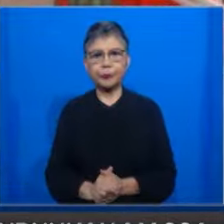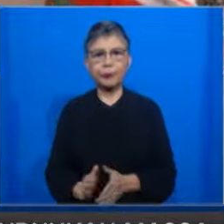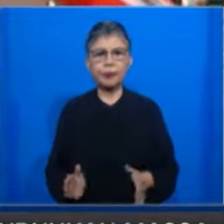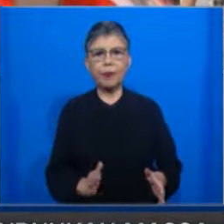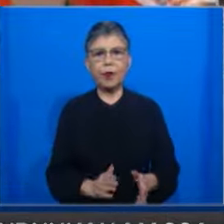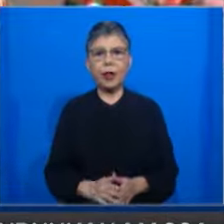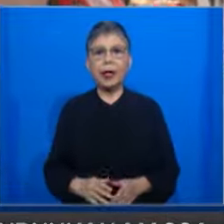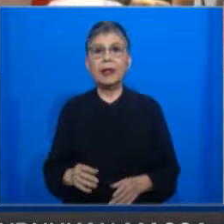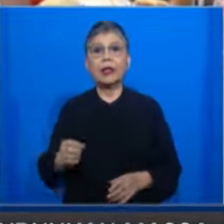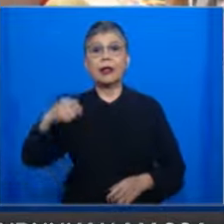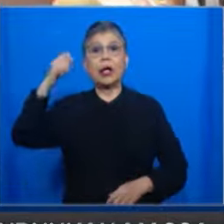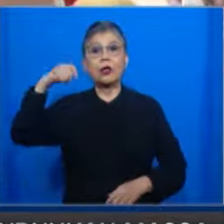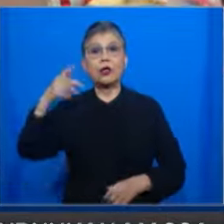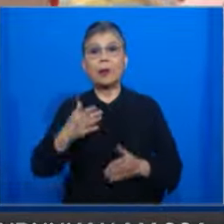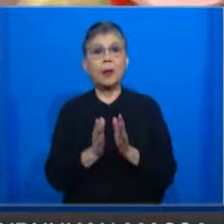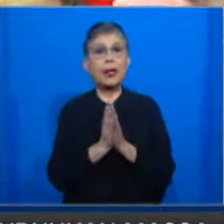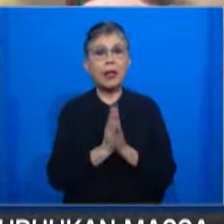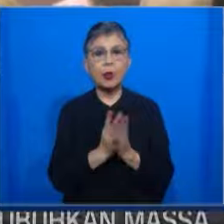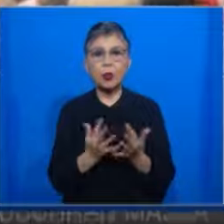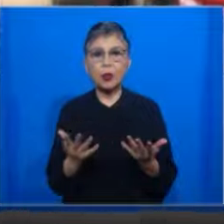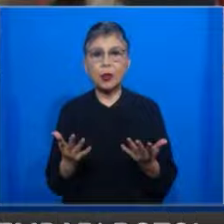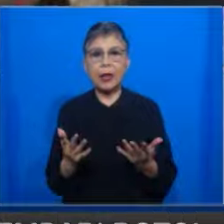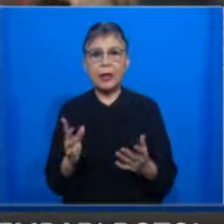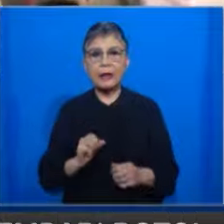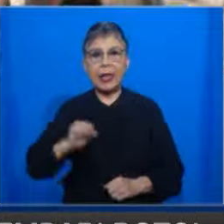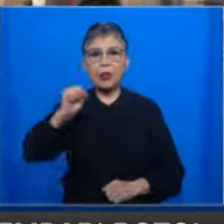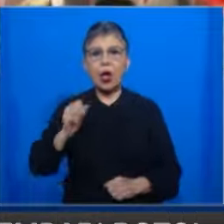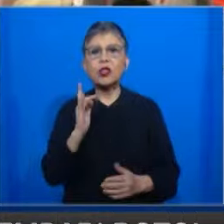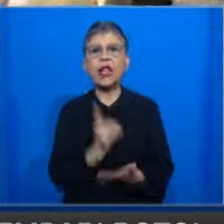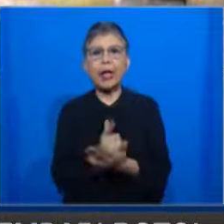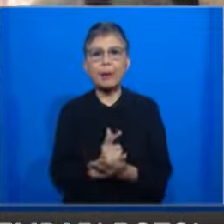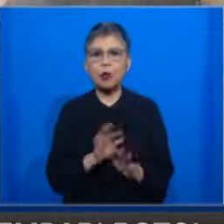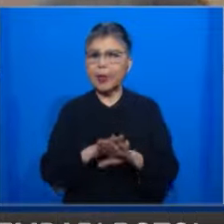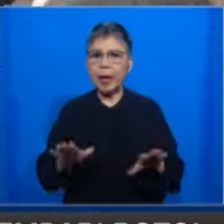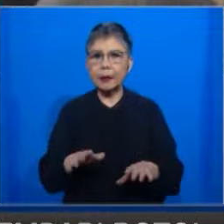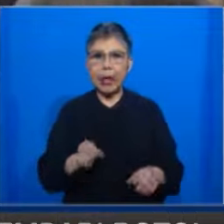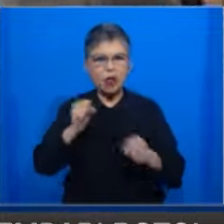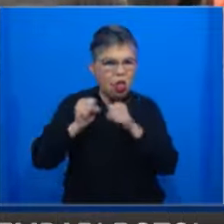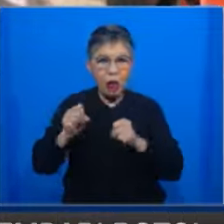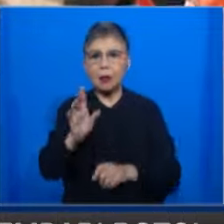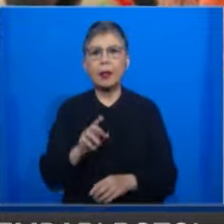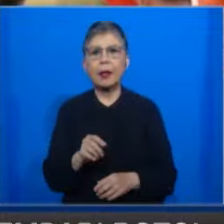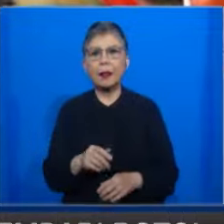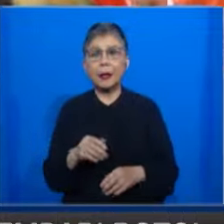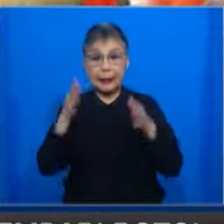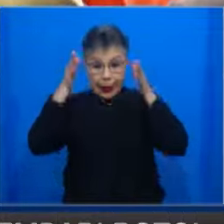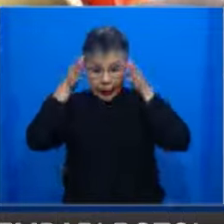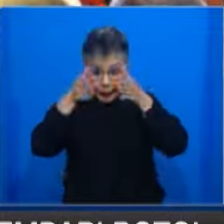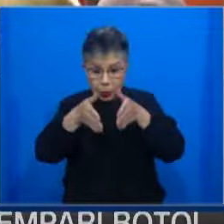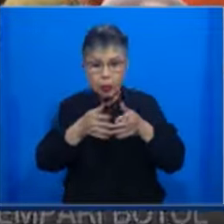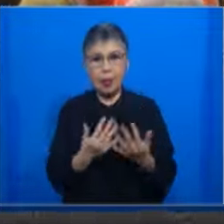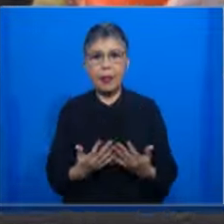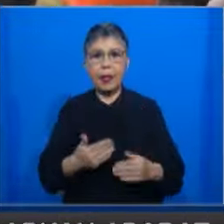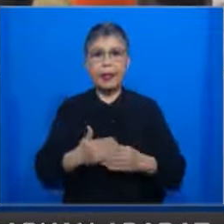juga meminta masyarakat ataupun para demonstran untuk melakukan aksinya dengan tertib. Nah, saat ini memang masih terkonsentrasi massa di